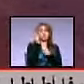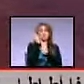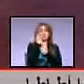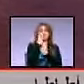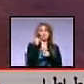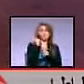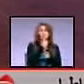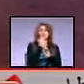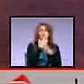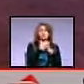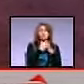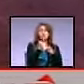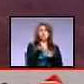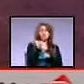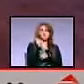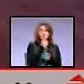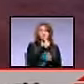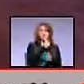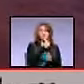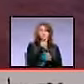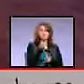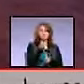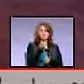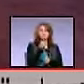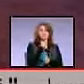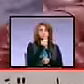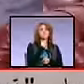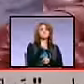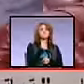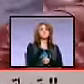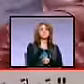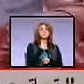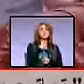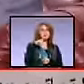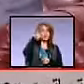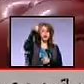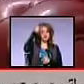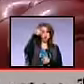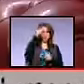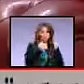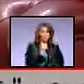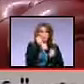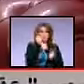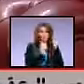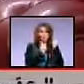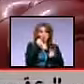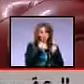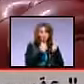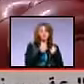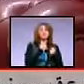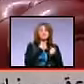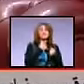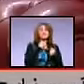طب ليه إخراج؟ يعني واحد كان نفسه يبقى طيار، مش كان نفسه تبقى طيار؟ كان نفسي أبقى طيار